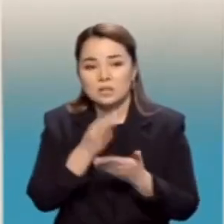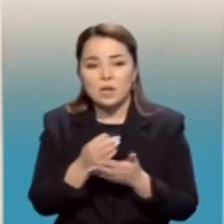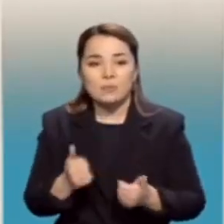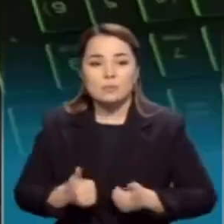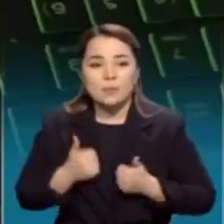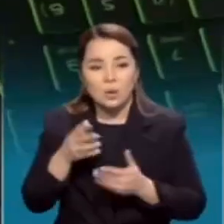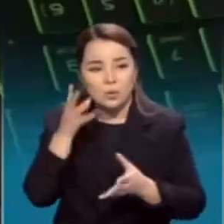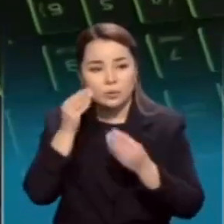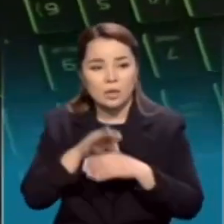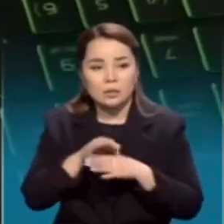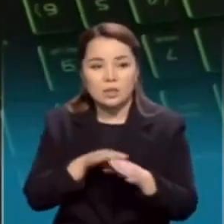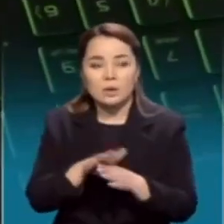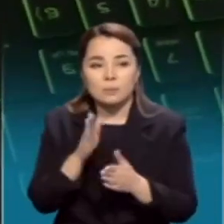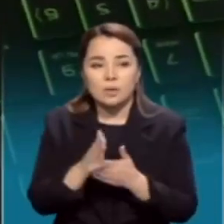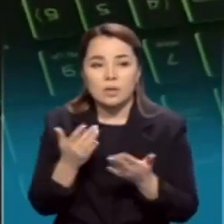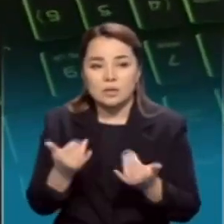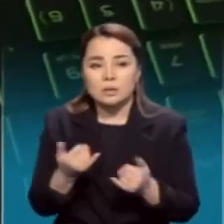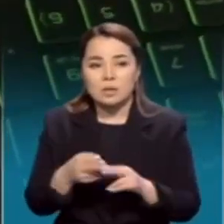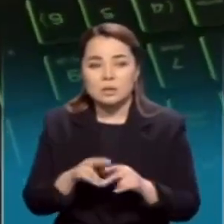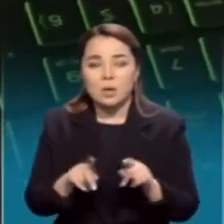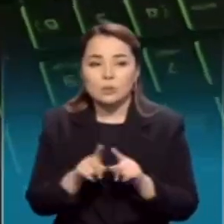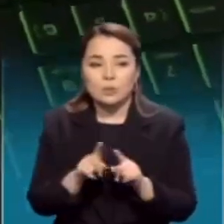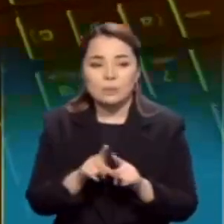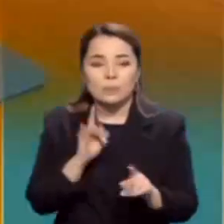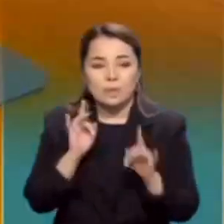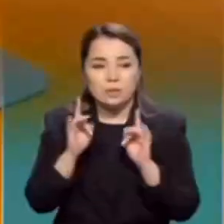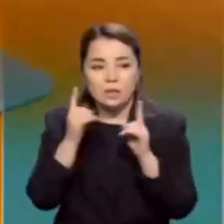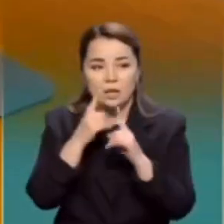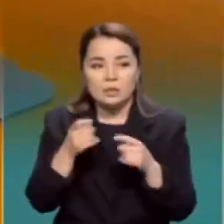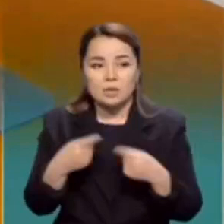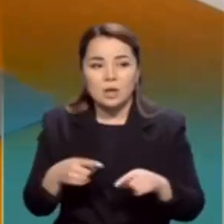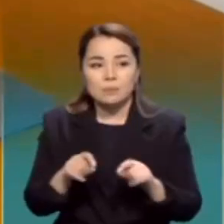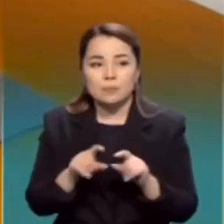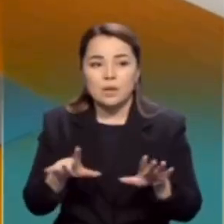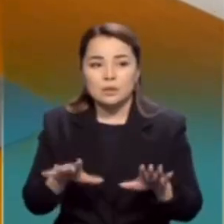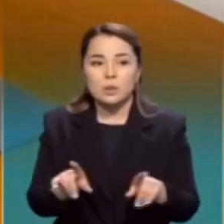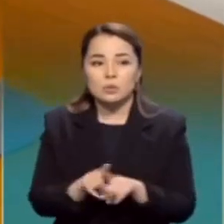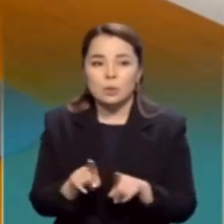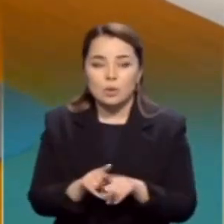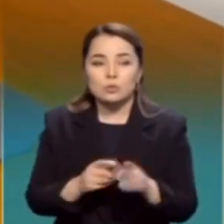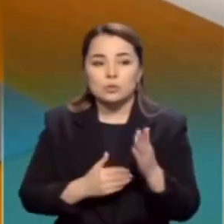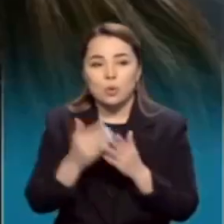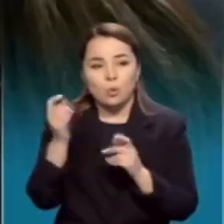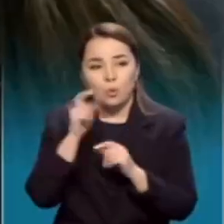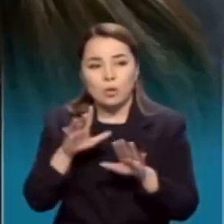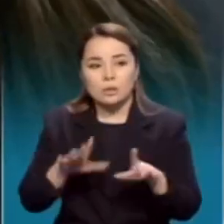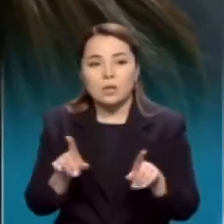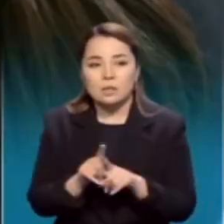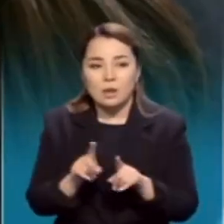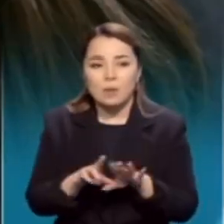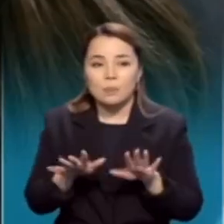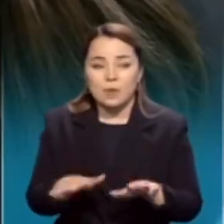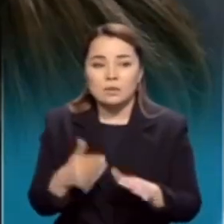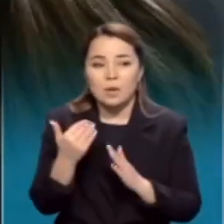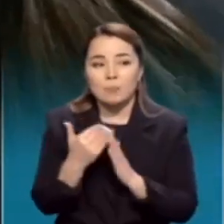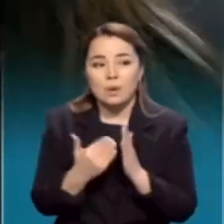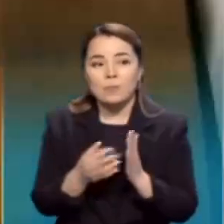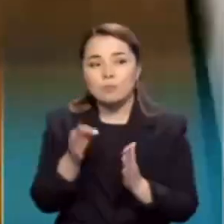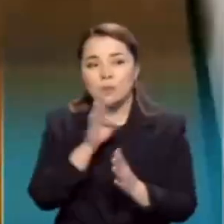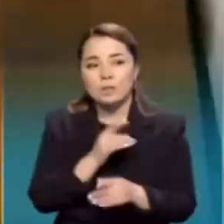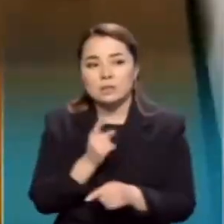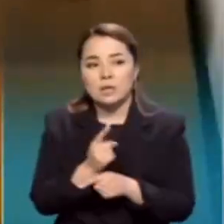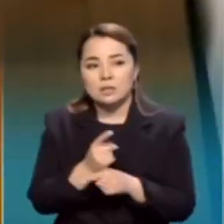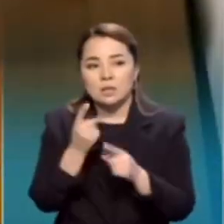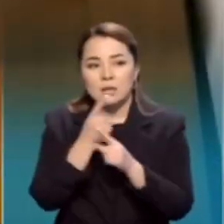әдеттене бастапты. Мұның орасан зор салдары болады деп дабыл қаққан кейбір мектептер мен жоғары оқу орындары қазірден бағдарламаны пайдалануға